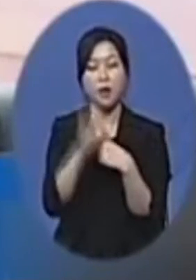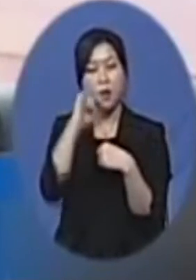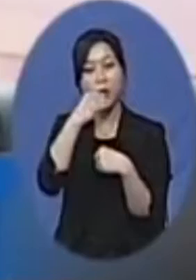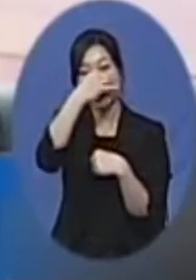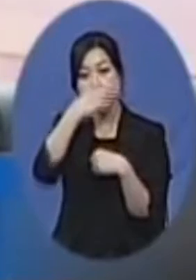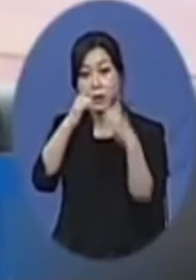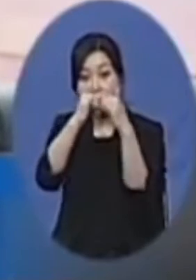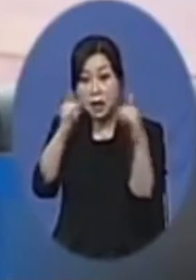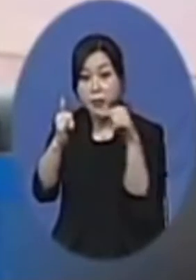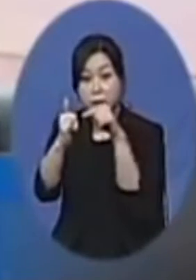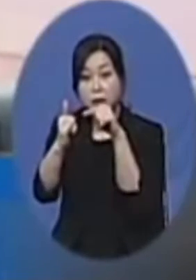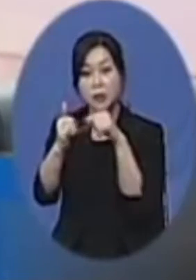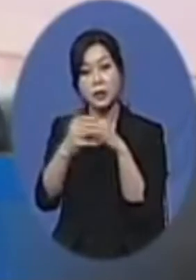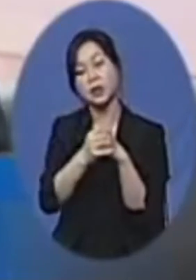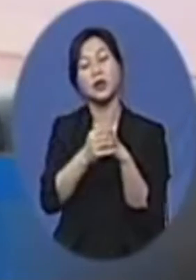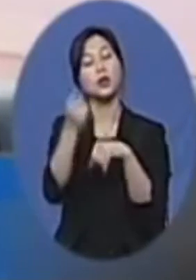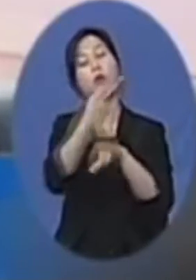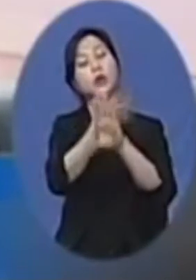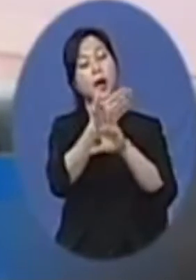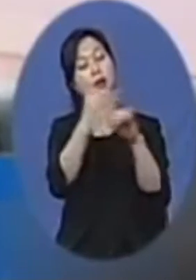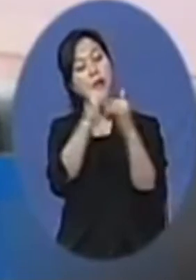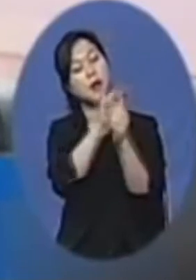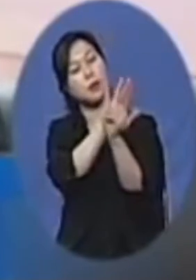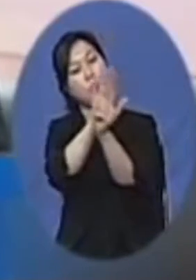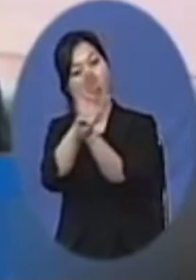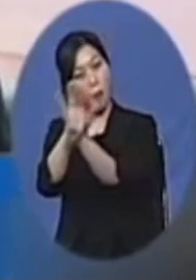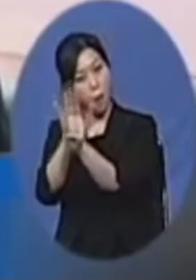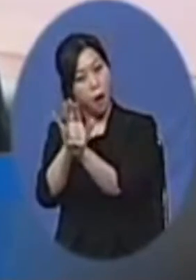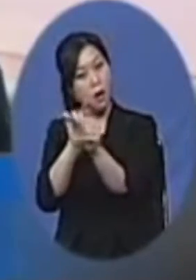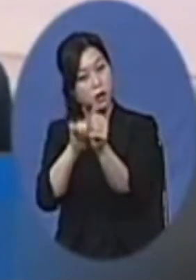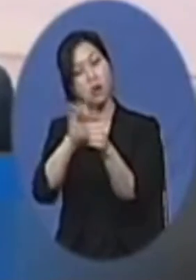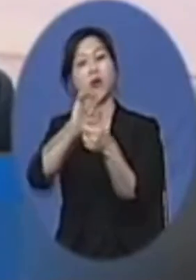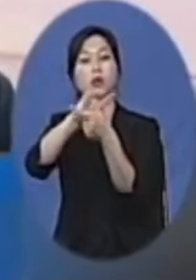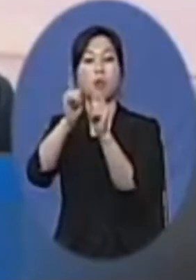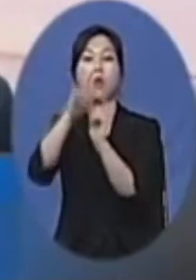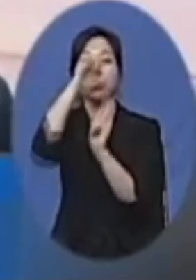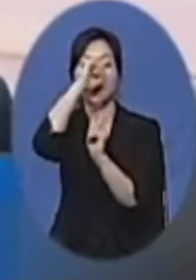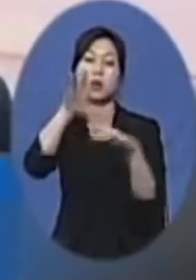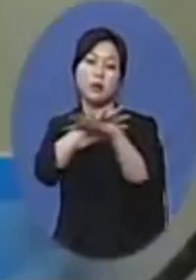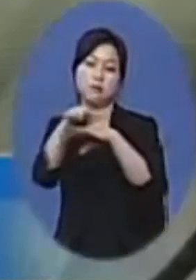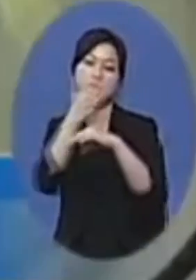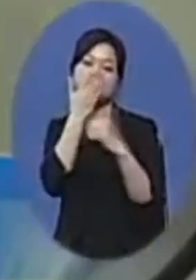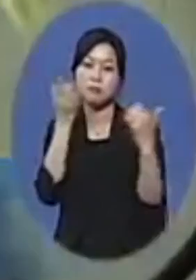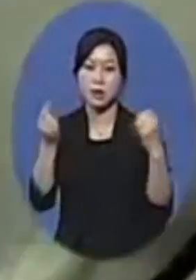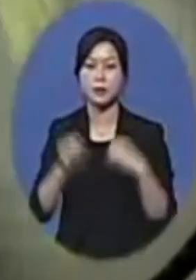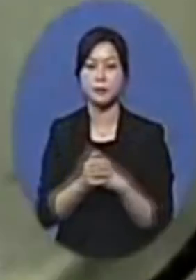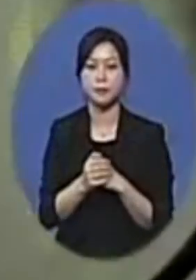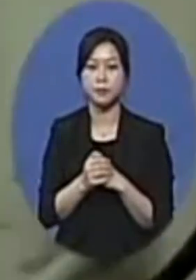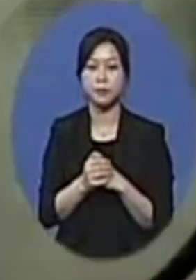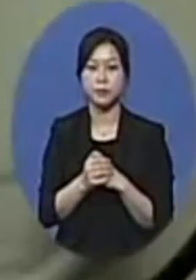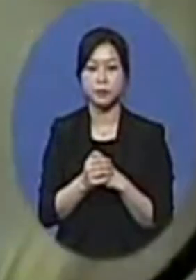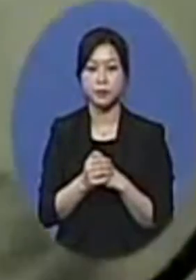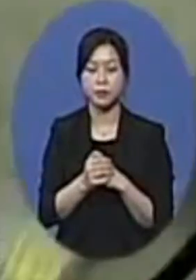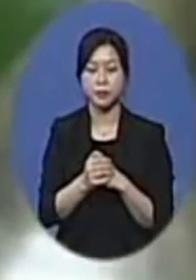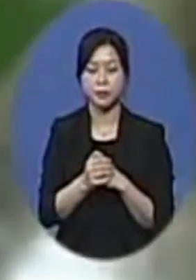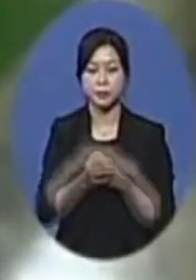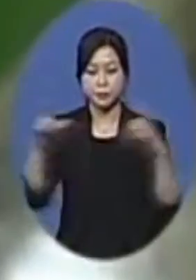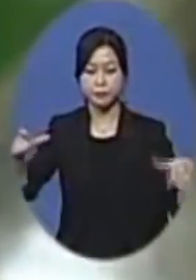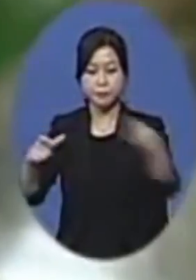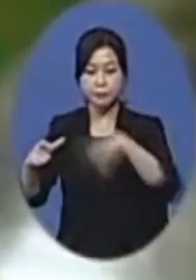다시 또 다른 사람을 도우면서 순환이 될 수 있다는 거죠. 도내 사회적